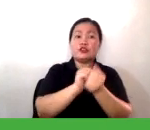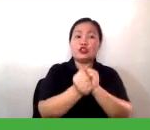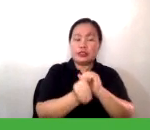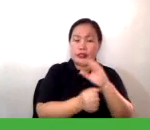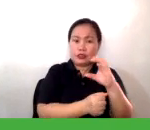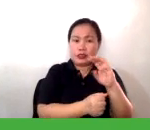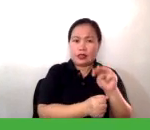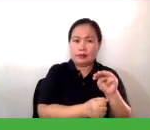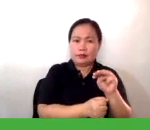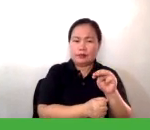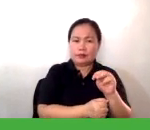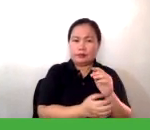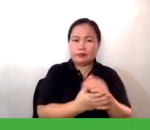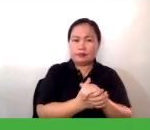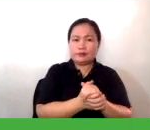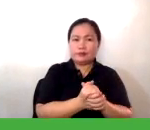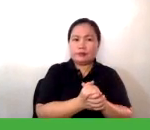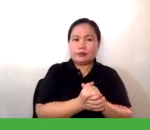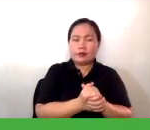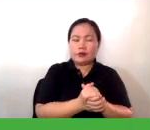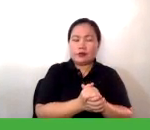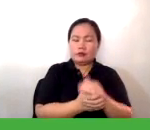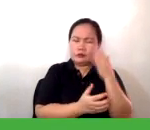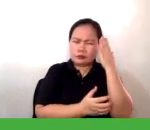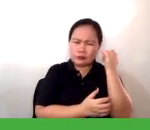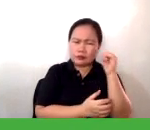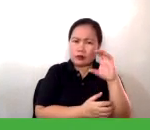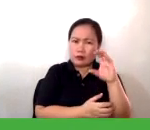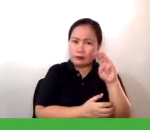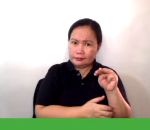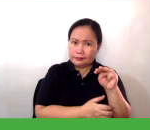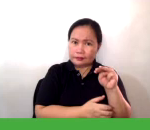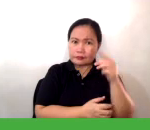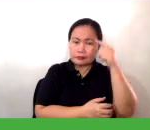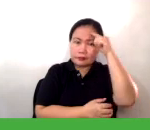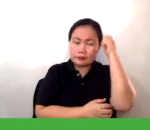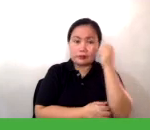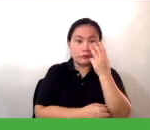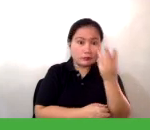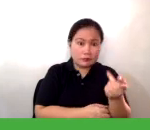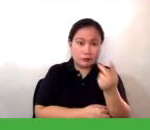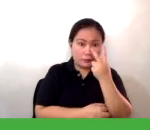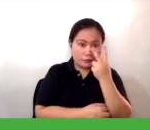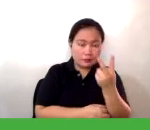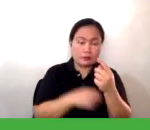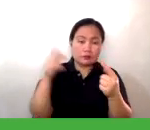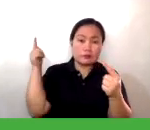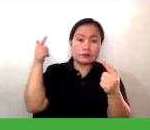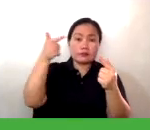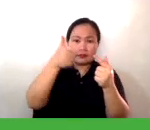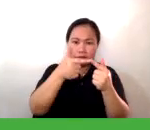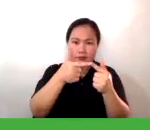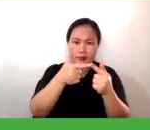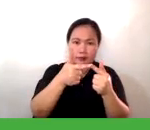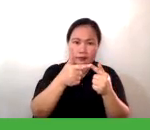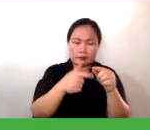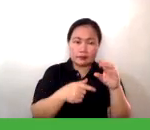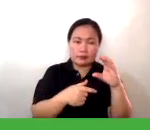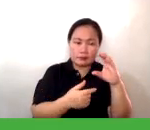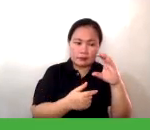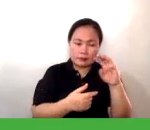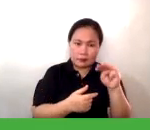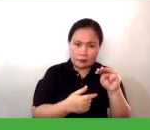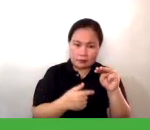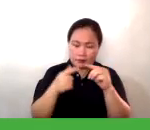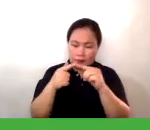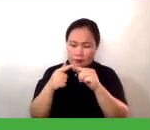Bakit centimeters? Ba't hindi millimeter? Ba't hindi kilometer? Ba't hindi hectometer? Kasi po, ito ang goal